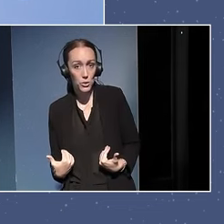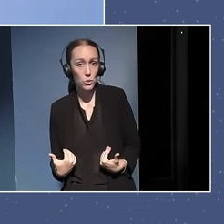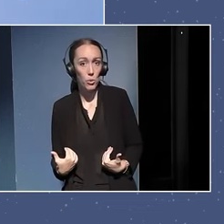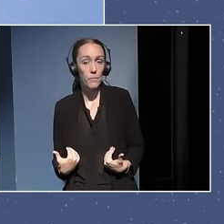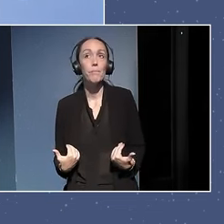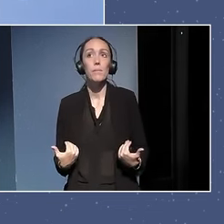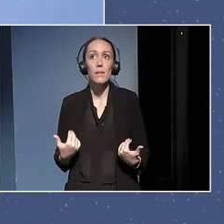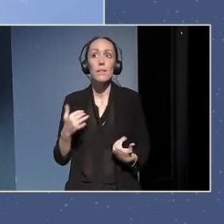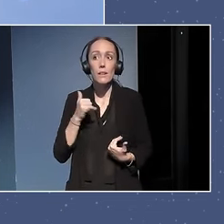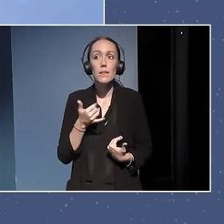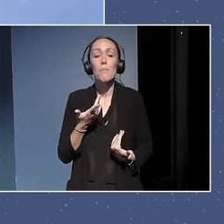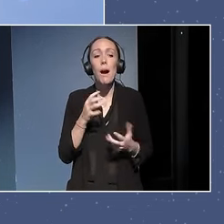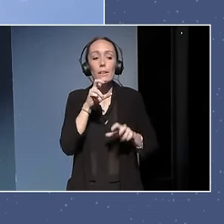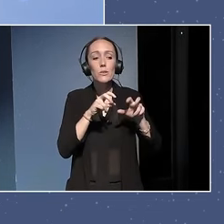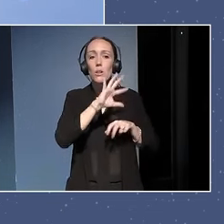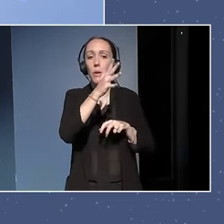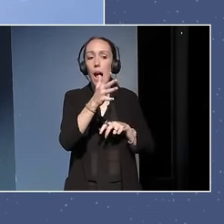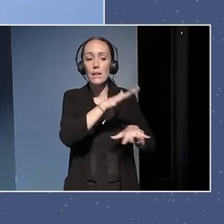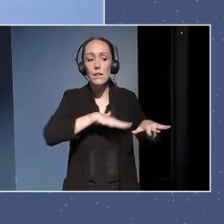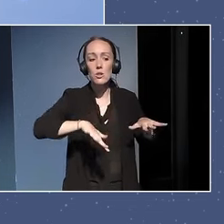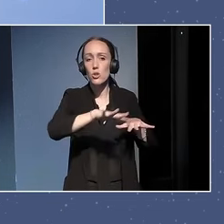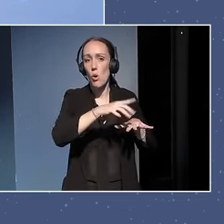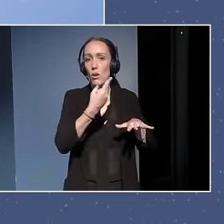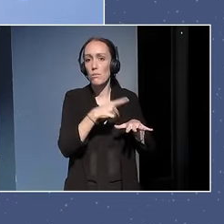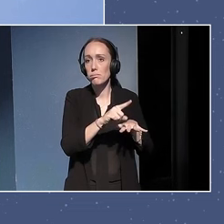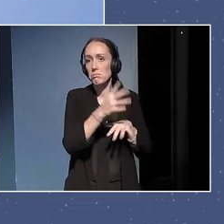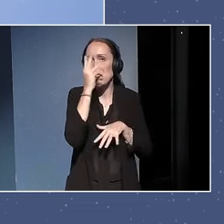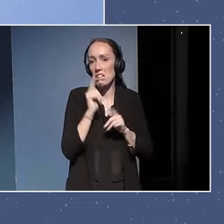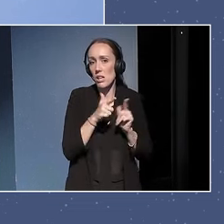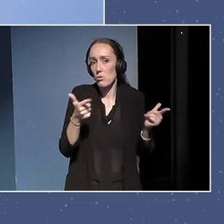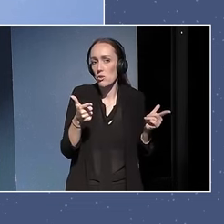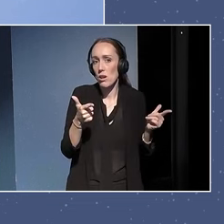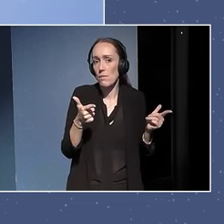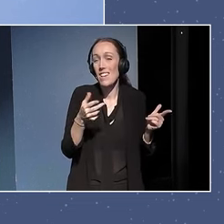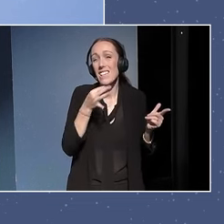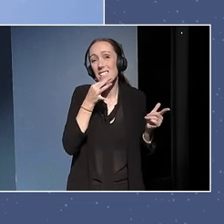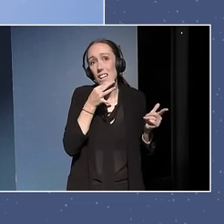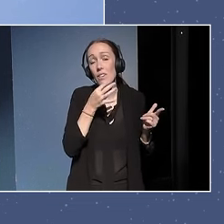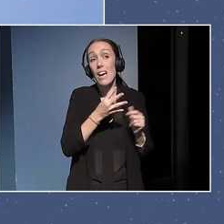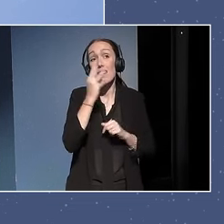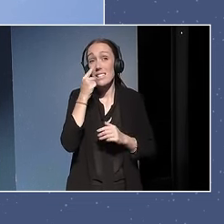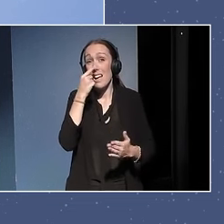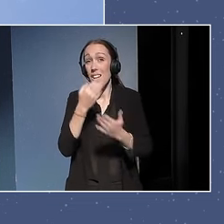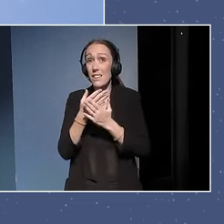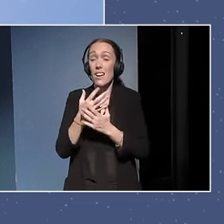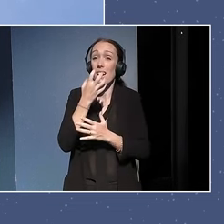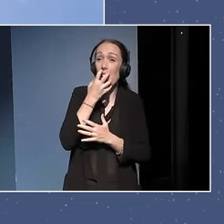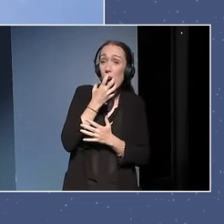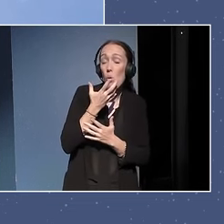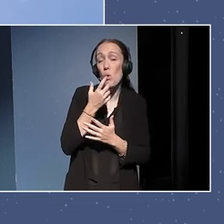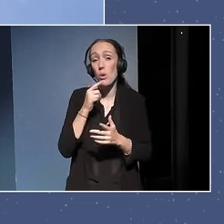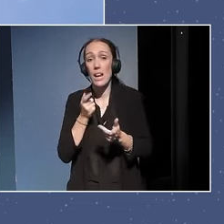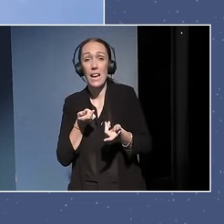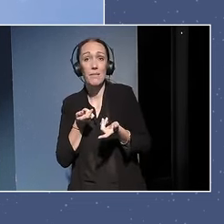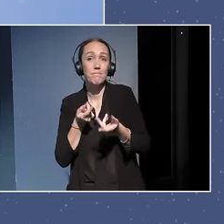dinosauri che vivevano lì in realtà non l'hanno sviluppata Esatto quindi il dire che vivevano